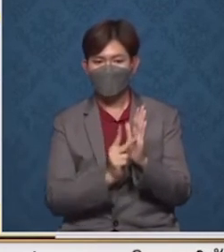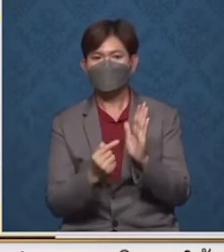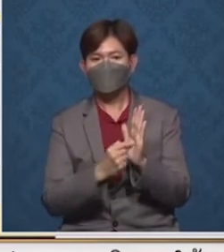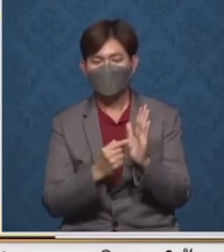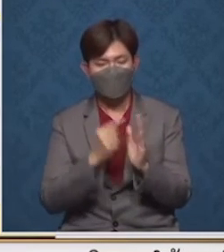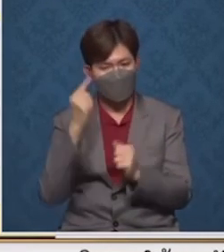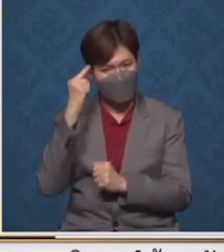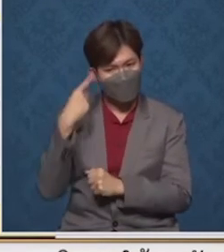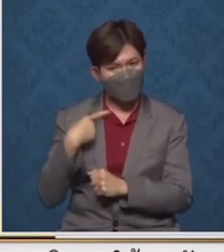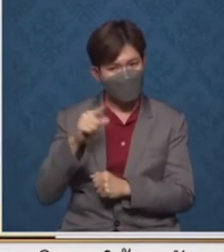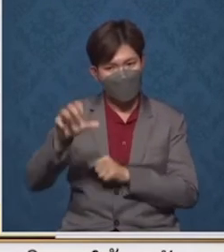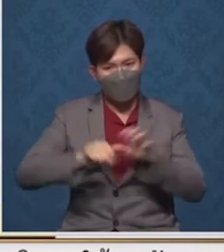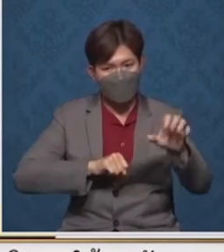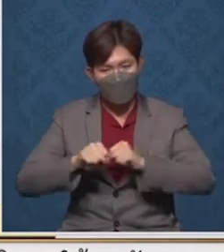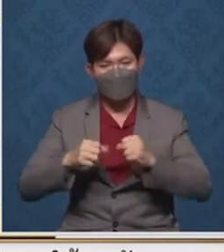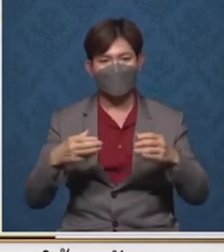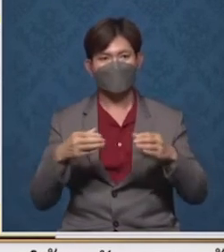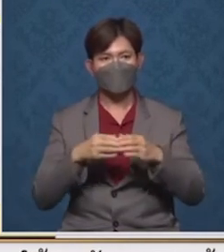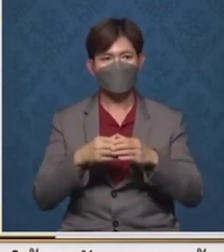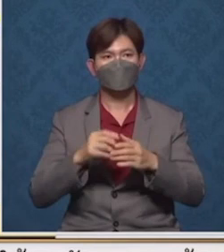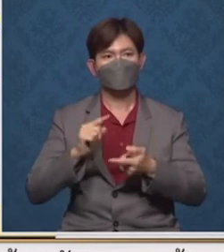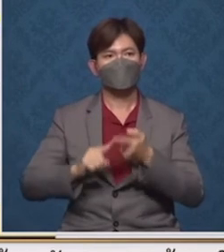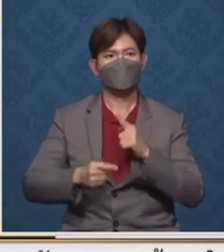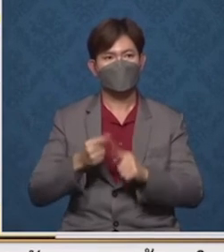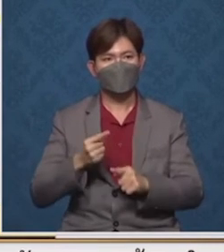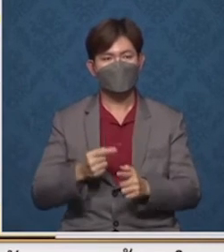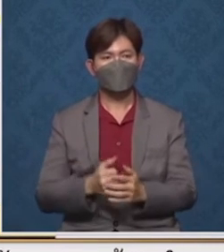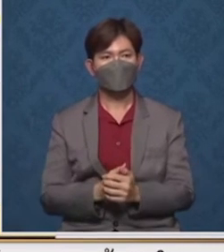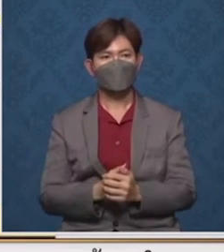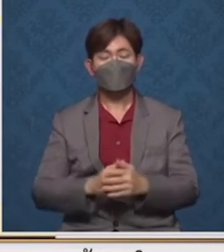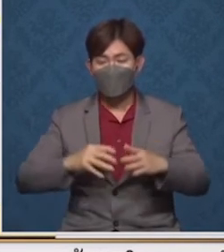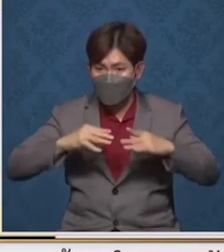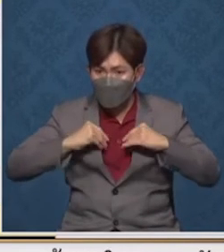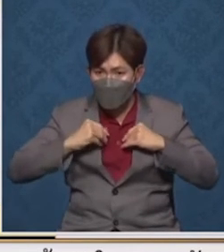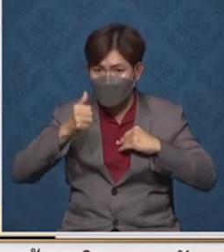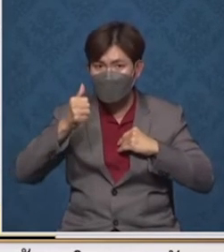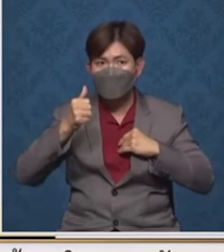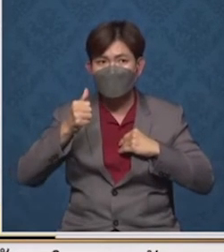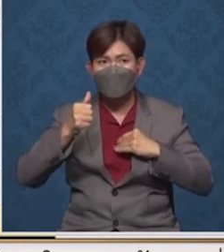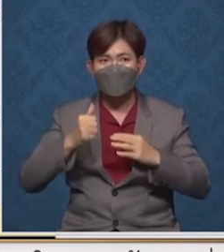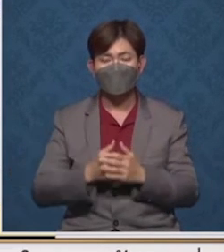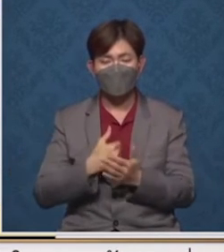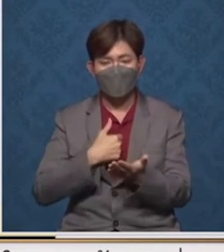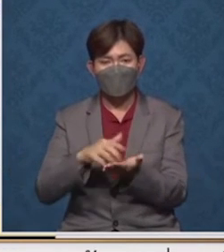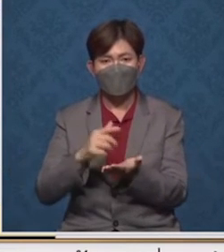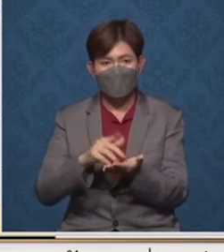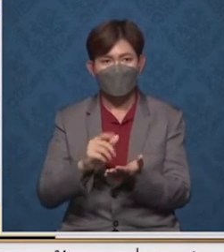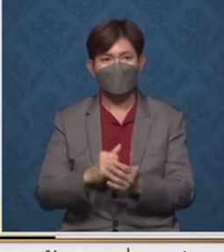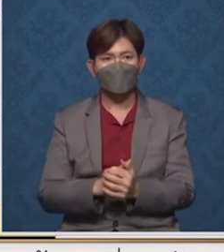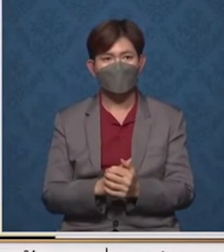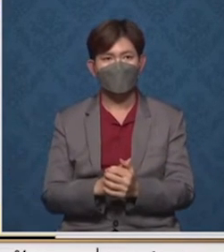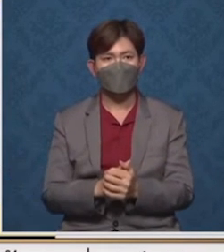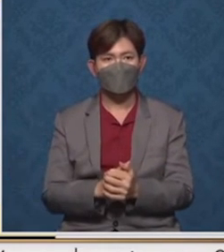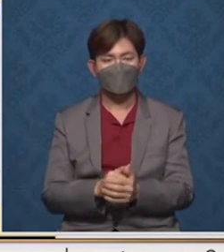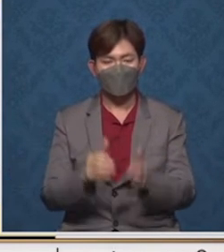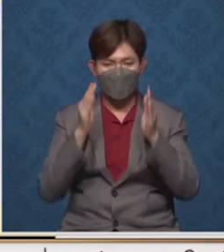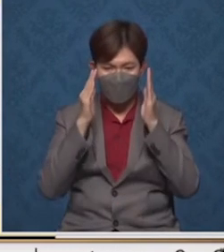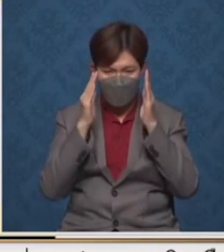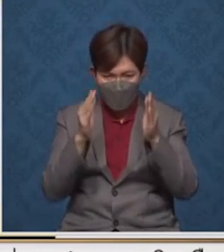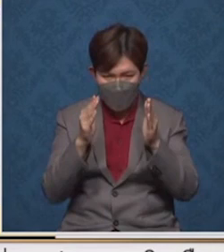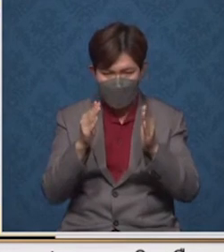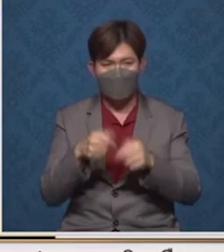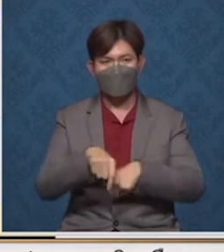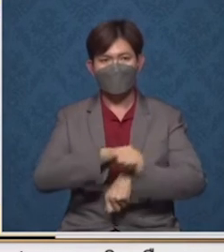กับตนเองและพวกพ้องอีกรอบได้ไม่ต้องการครับข้อข้อหาผมเนี่ยจงใจแต่